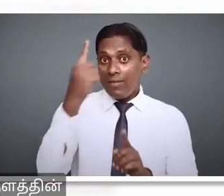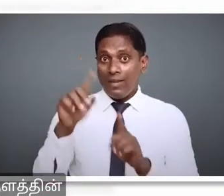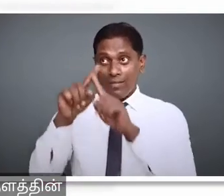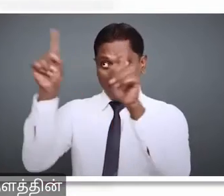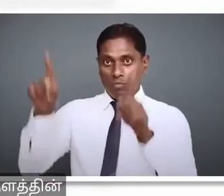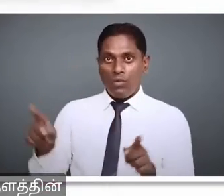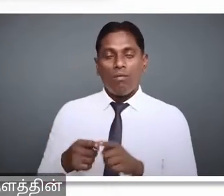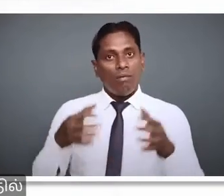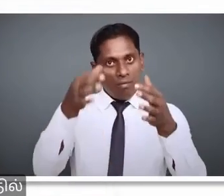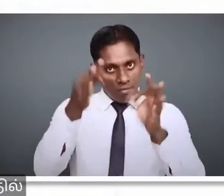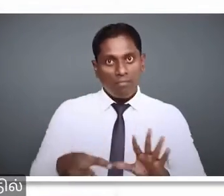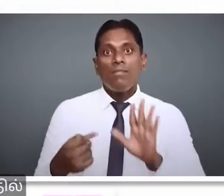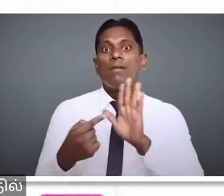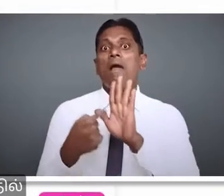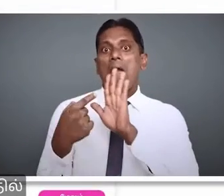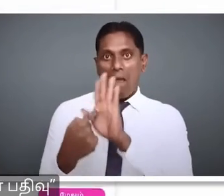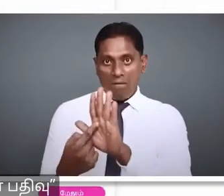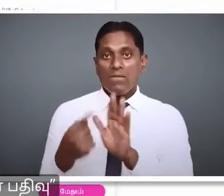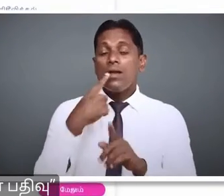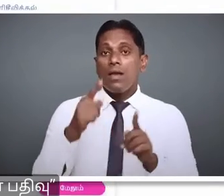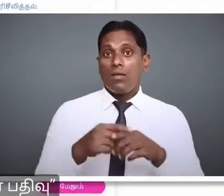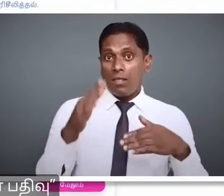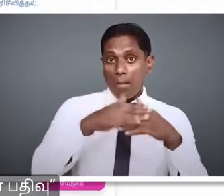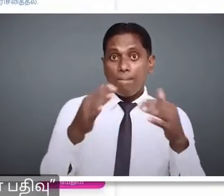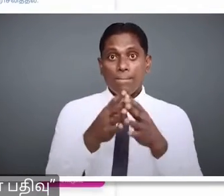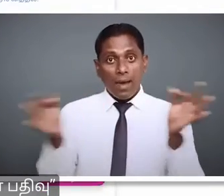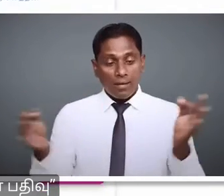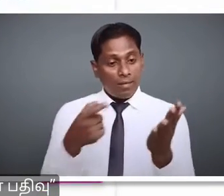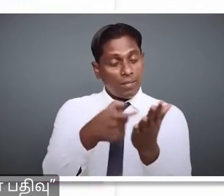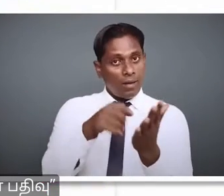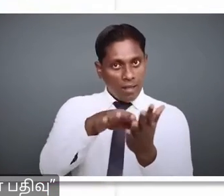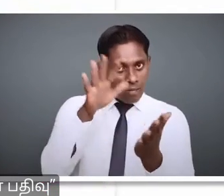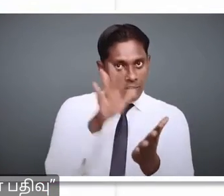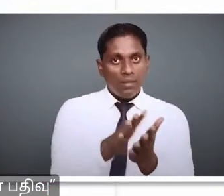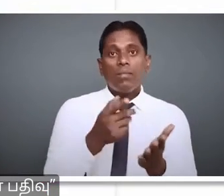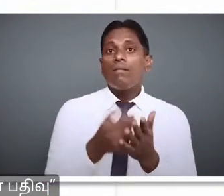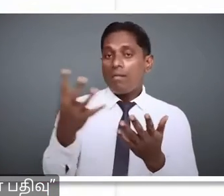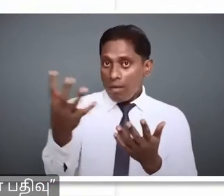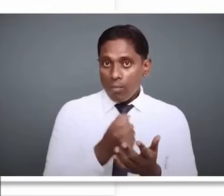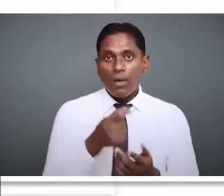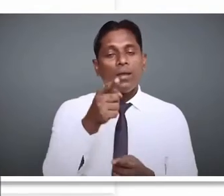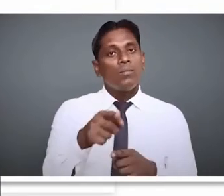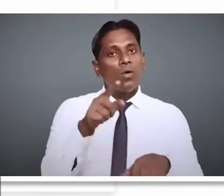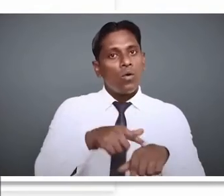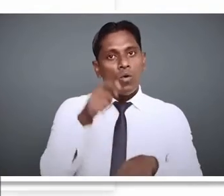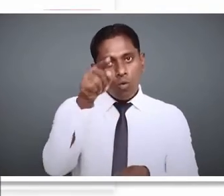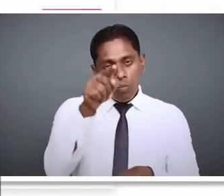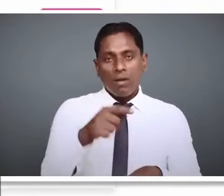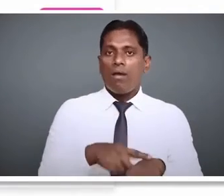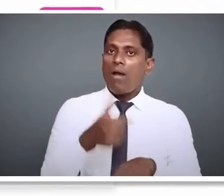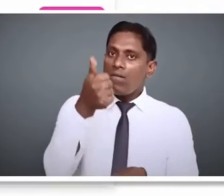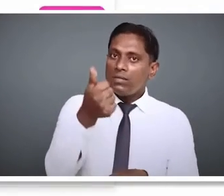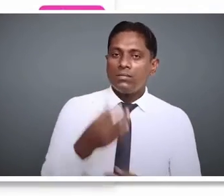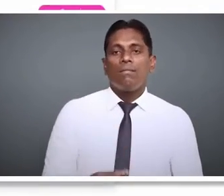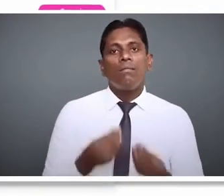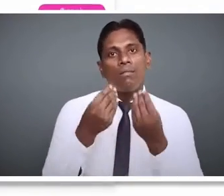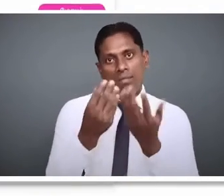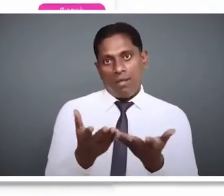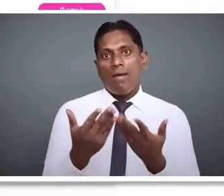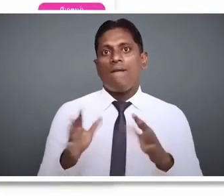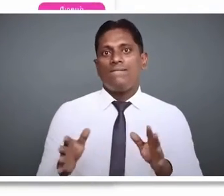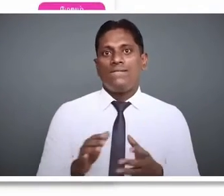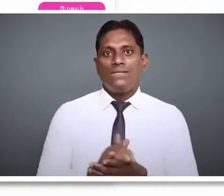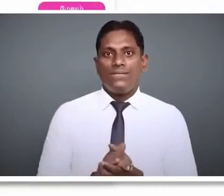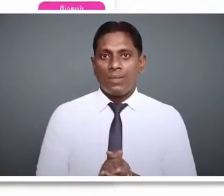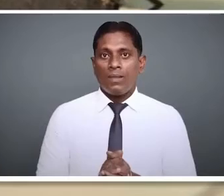elections.gov.lk எனும் இணையதளத்தின் பிரதான பக்கத்தில் தெளிவாக குறிப்பிட்டுள்ள இணையதள பதிவு என்பதன் மூலம் பெற்றுக்கொள்ள உங்களுக்கு வாய்ப்பு